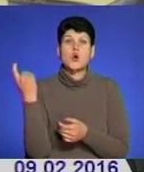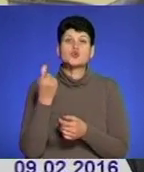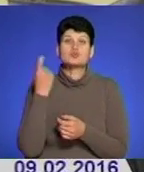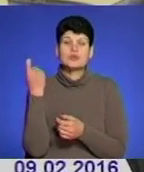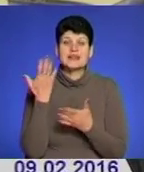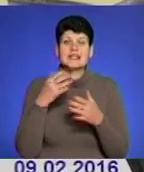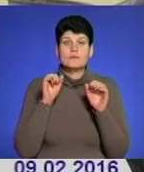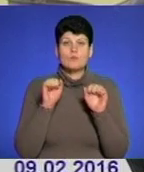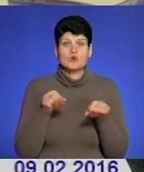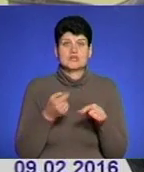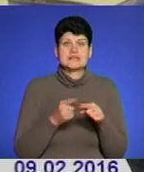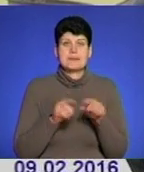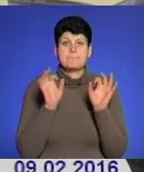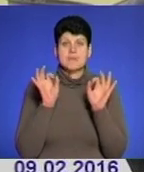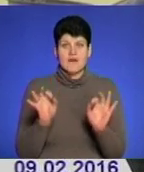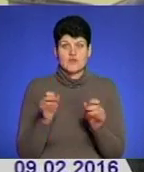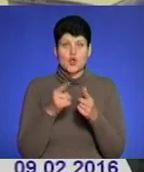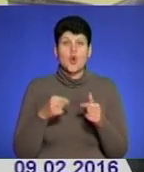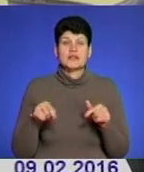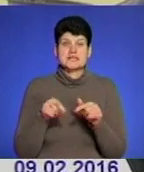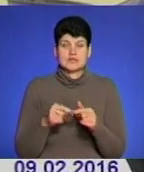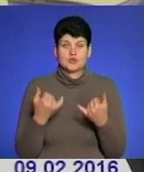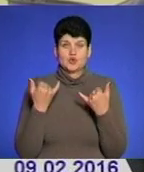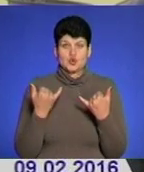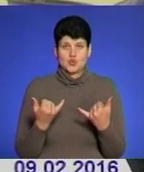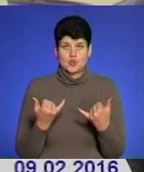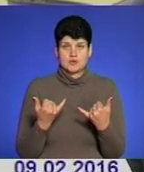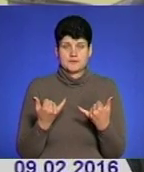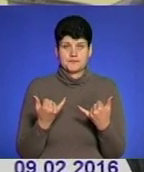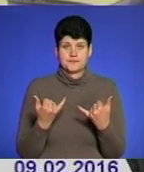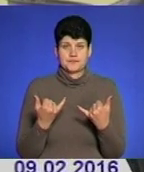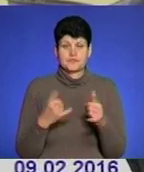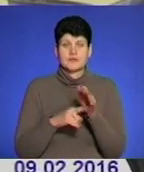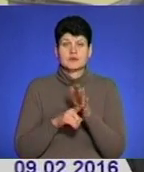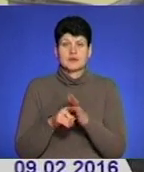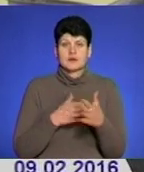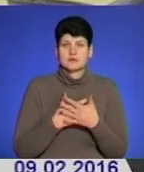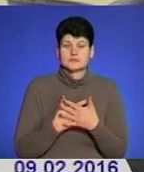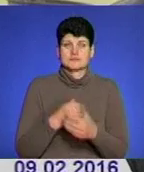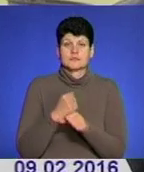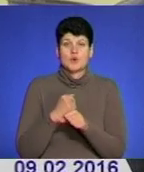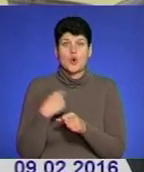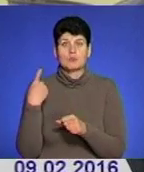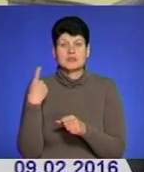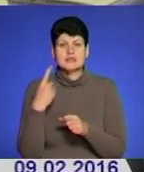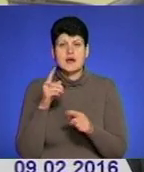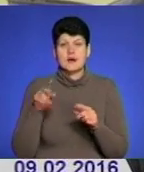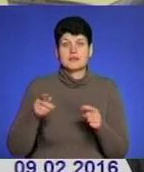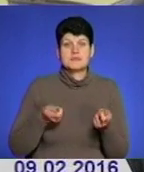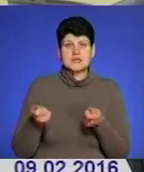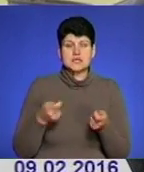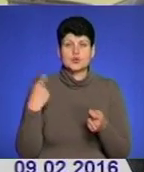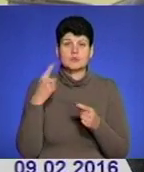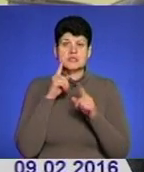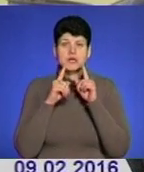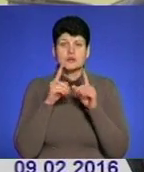би міг це все реалізувати правильно. Так, того ми сьогодні включилися активно в роботу, обласна адміністрація, обласна рада, для того, щоб ми